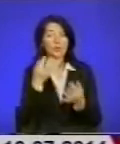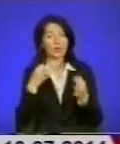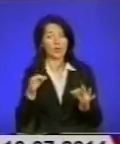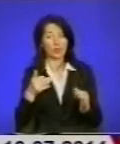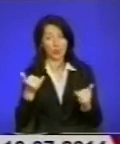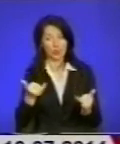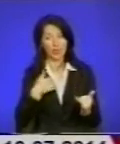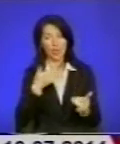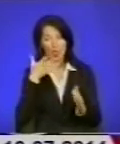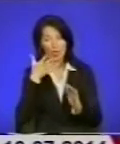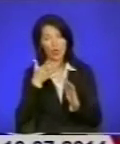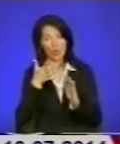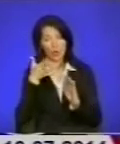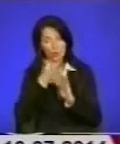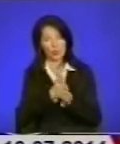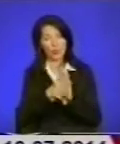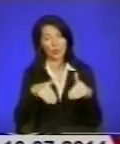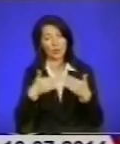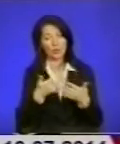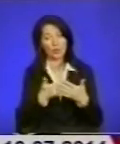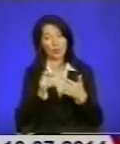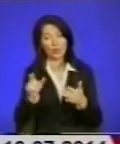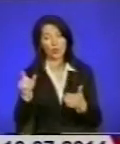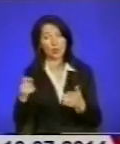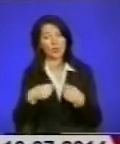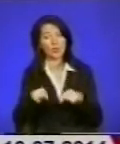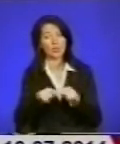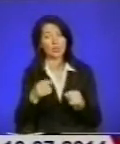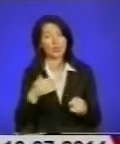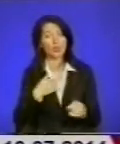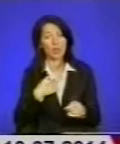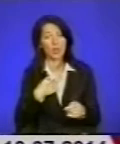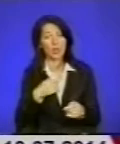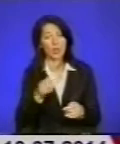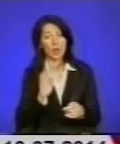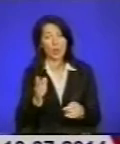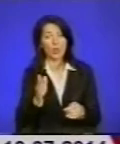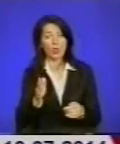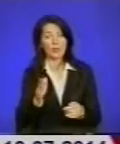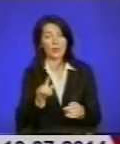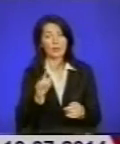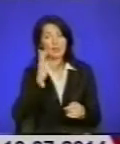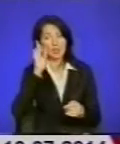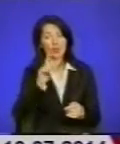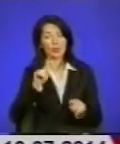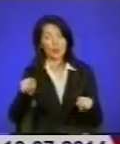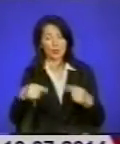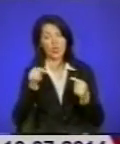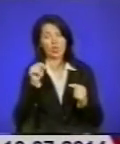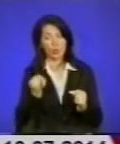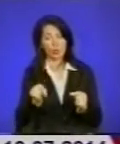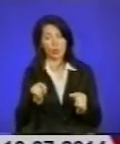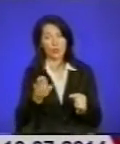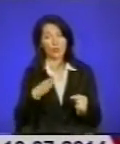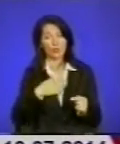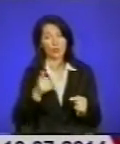До мене були неодноразові вже звернення з ідеєю про те, щоб створити тут в нас в